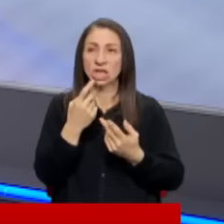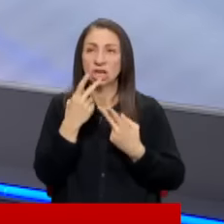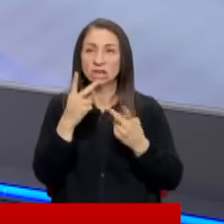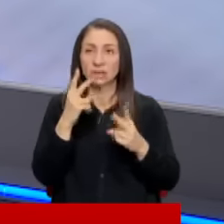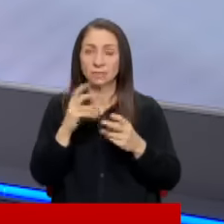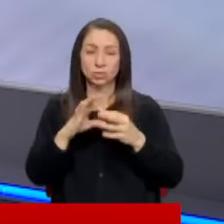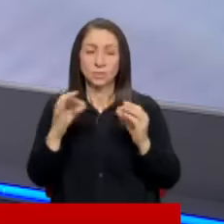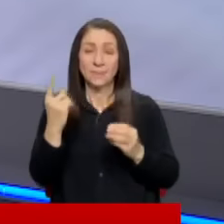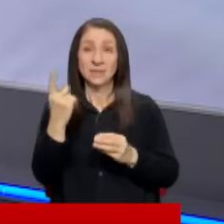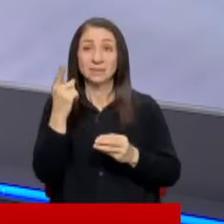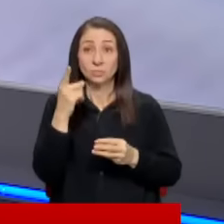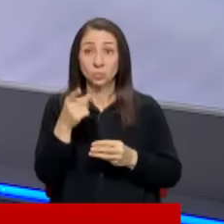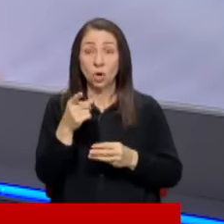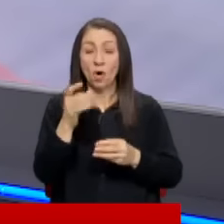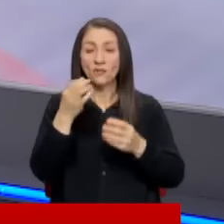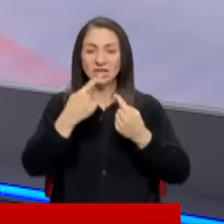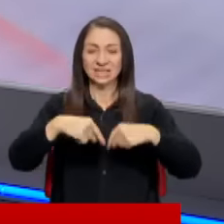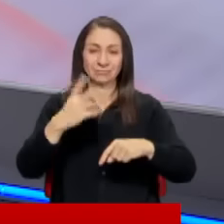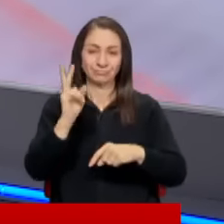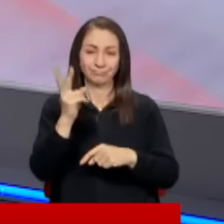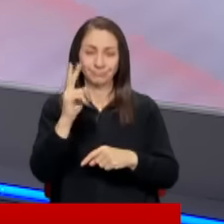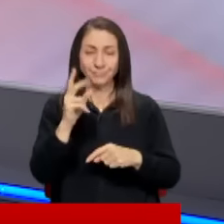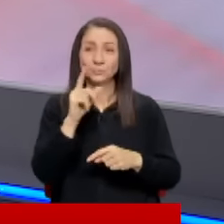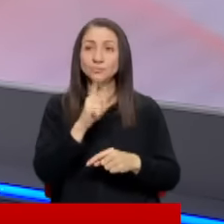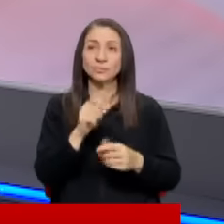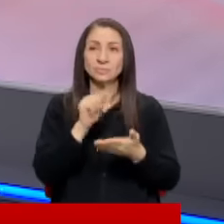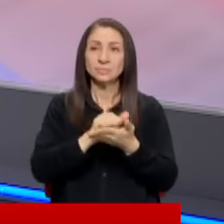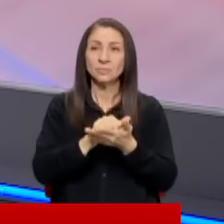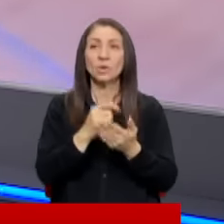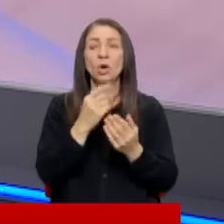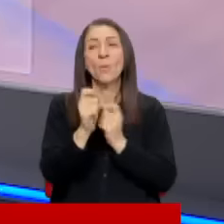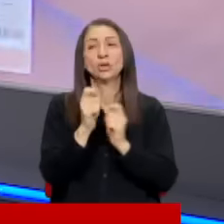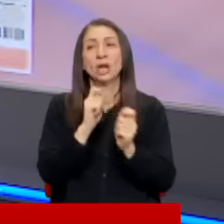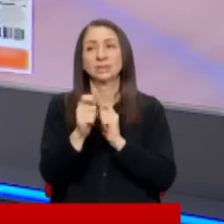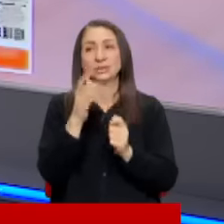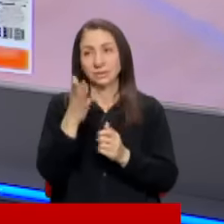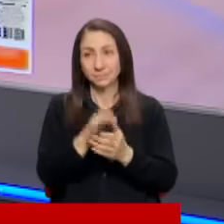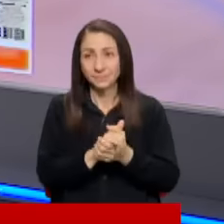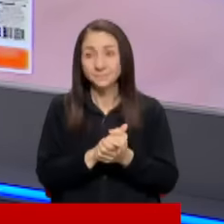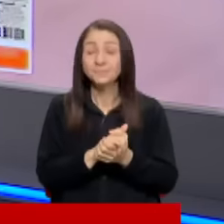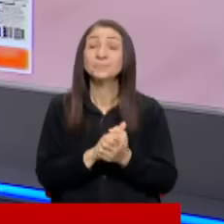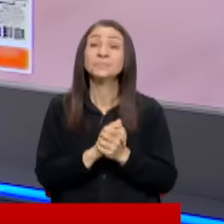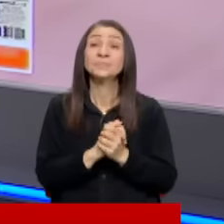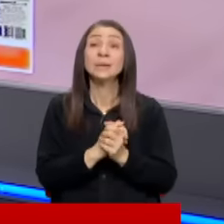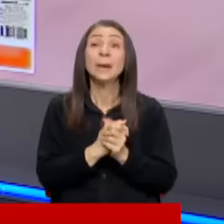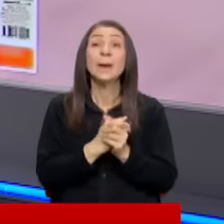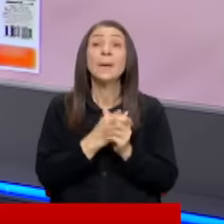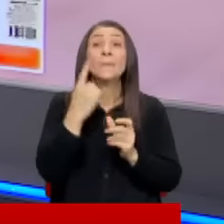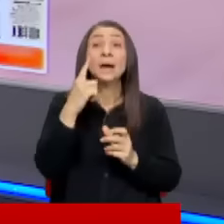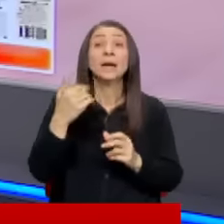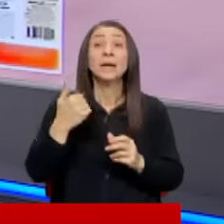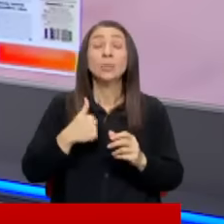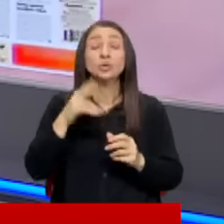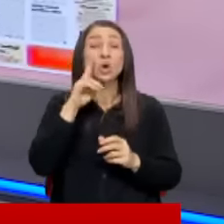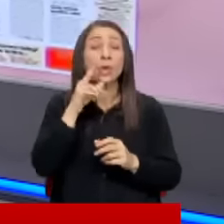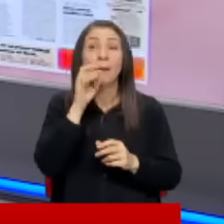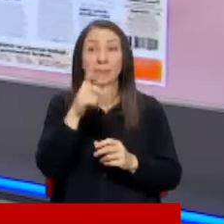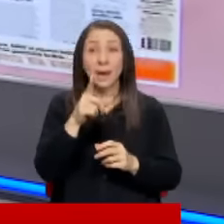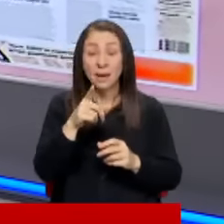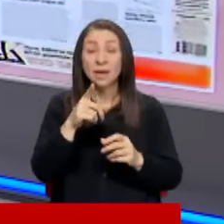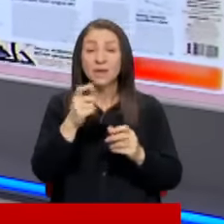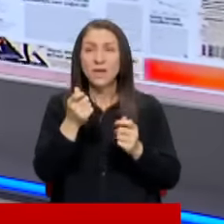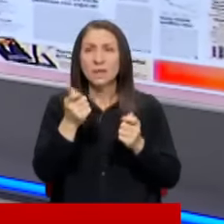çıkışlarından, cümlelerinden birisi bu. Ofisinde Sözcü Gazetesi'ne verdiği röportajda. Şimdi bakalım kamu son haber.